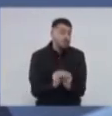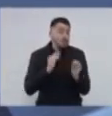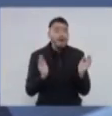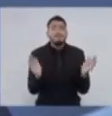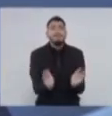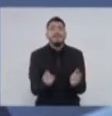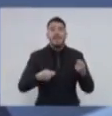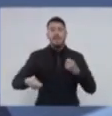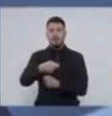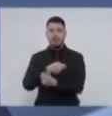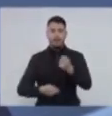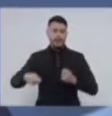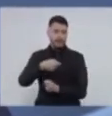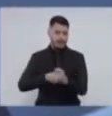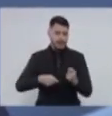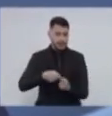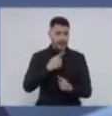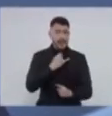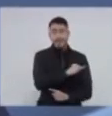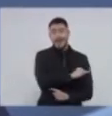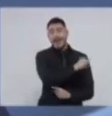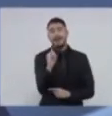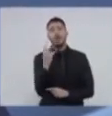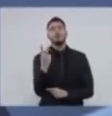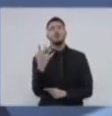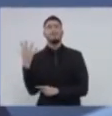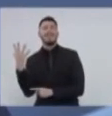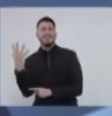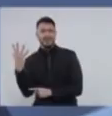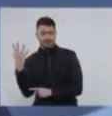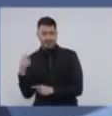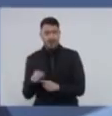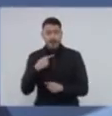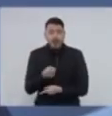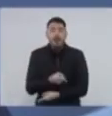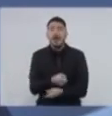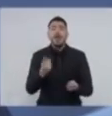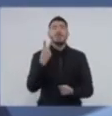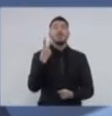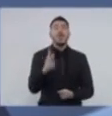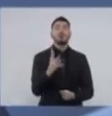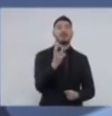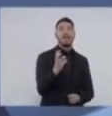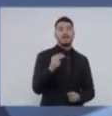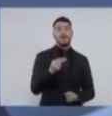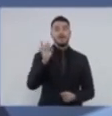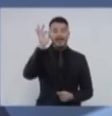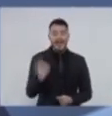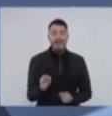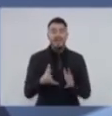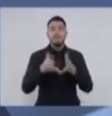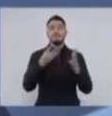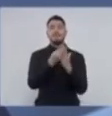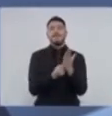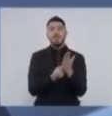μικρομεσαίων επιχειρήσεων με παροχές μέχρι 25 καα ανέρχεται στα 230€ αν mw το μέτρο αυτό